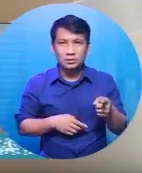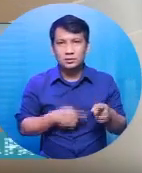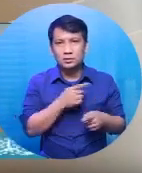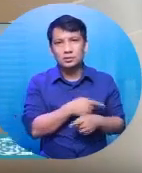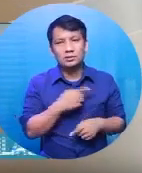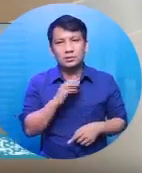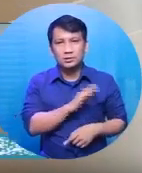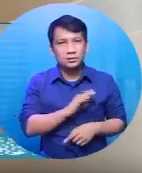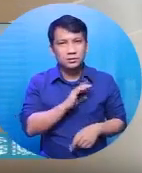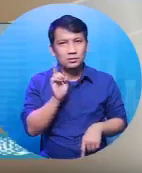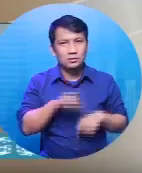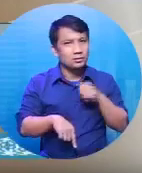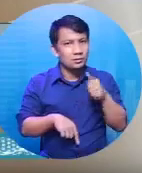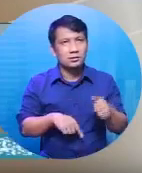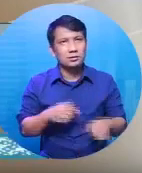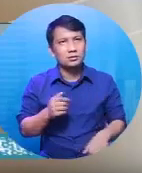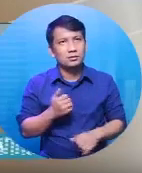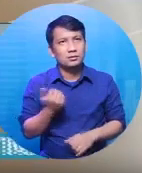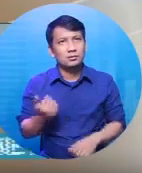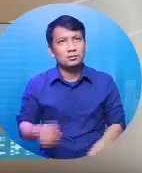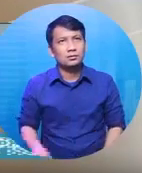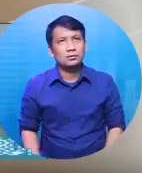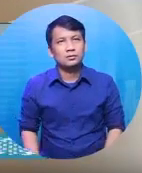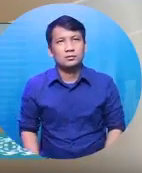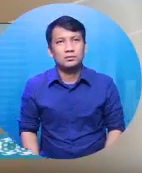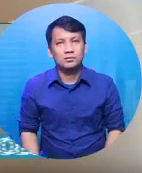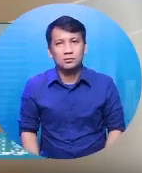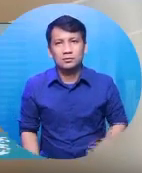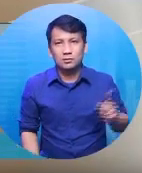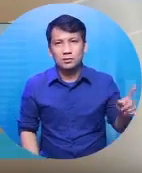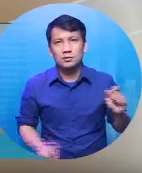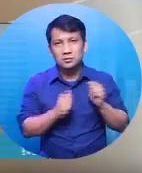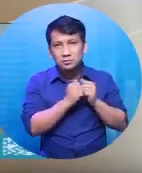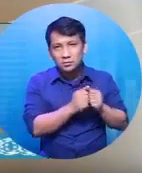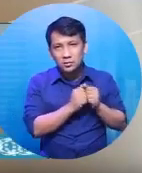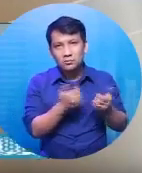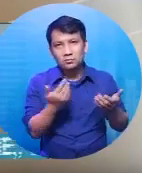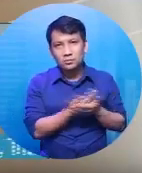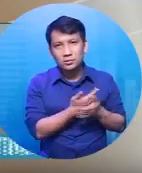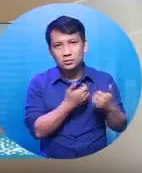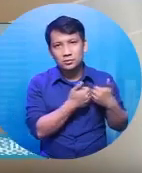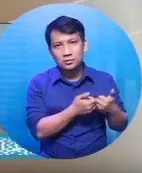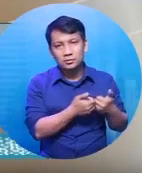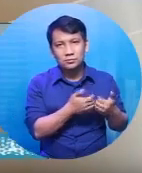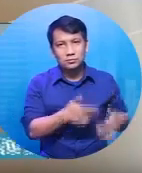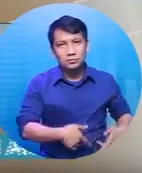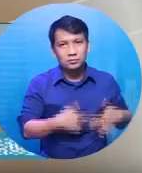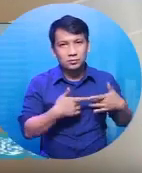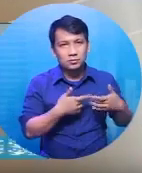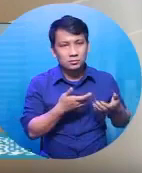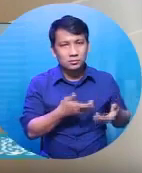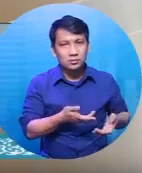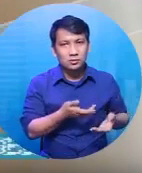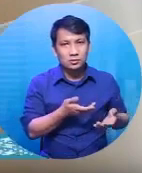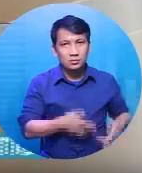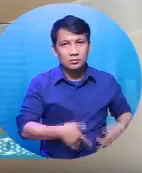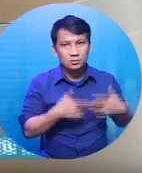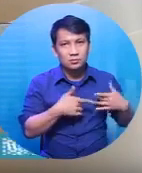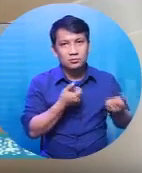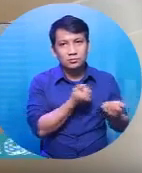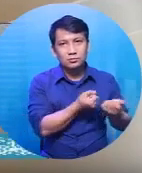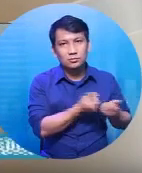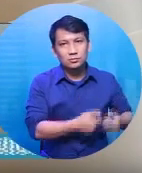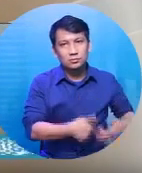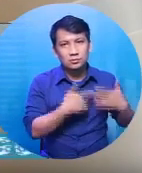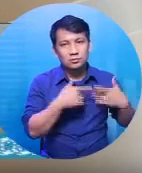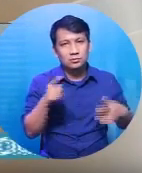niya nung araw, sir. Okay. Nung nakisama siya sa tomboy na yan, binuhay niya ang pamilya ng tomboy kaysa pamilya niya. Ako,